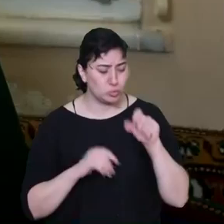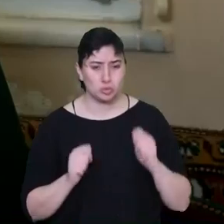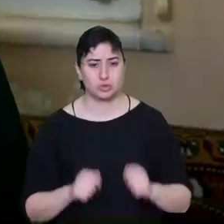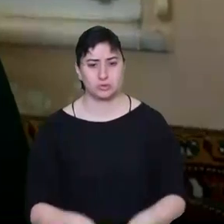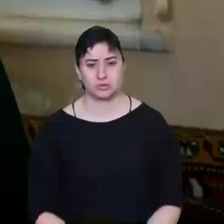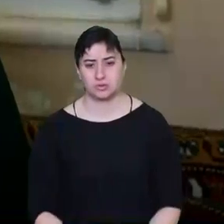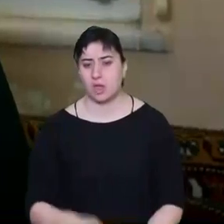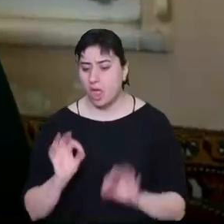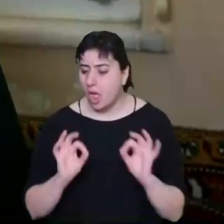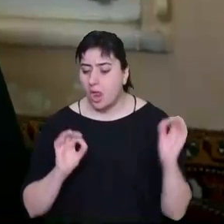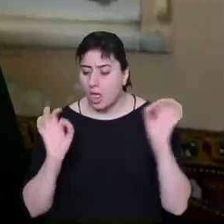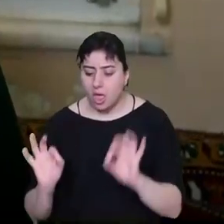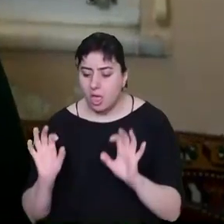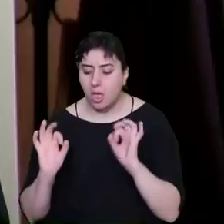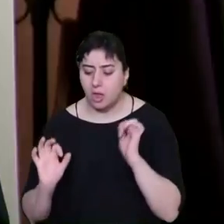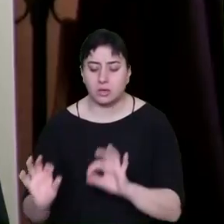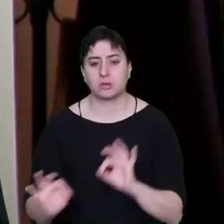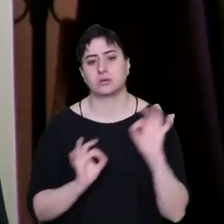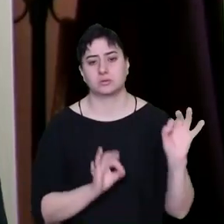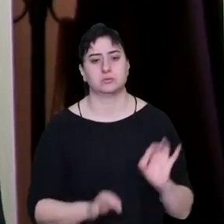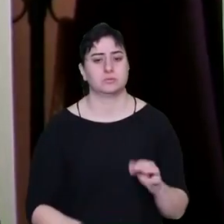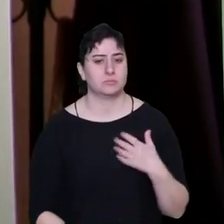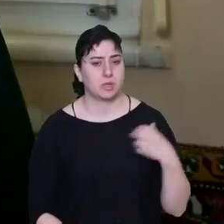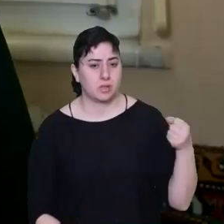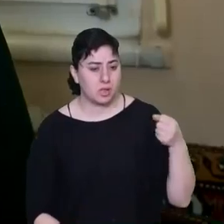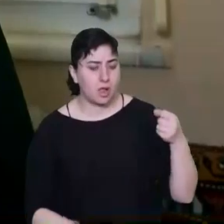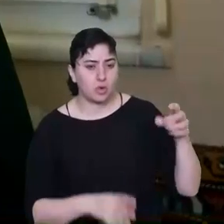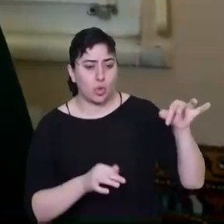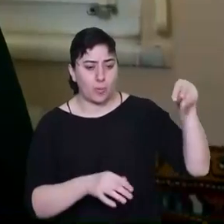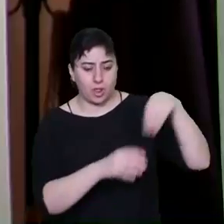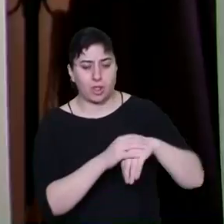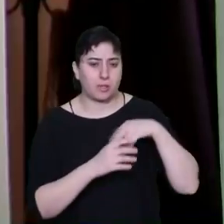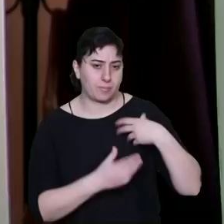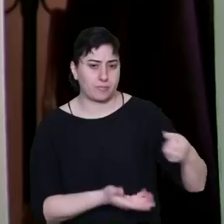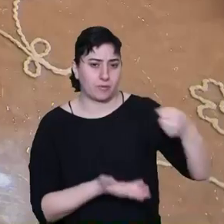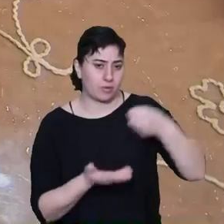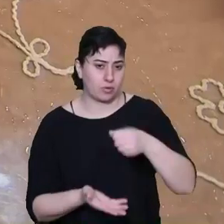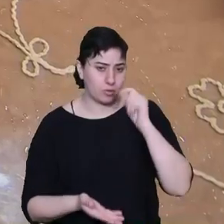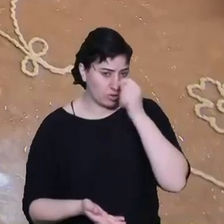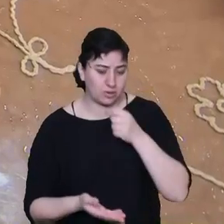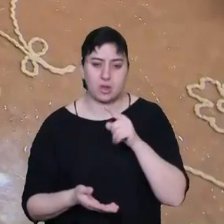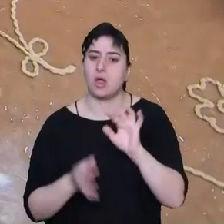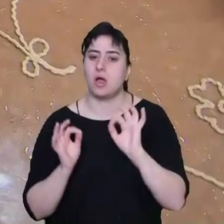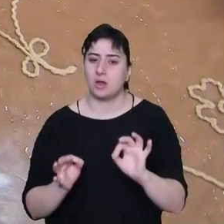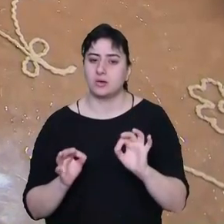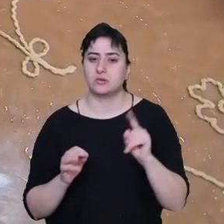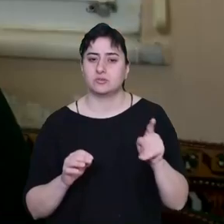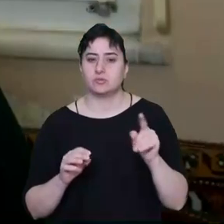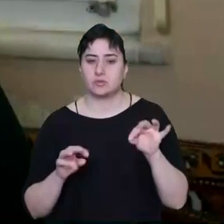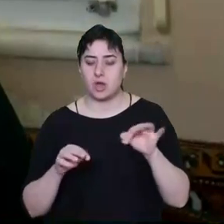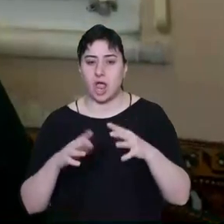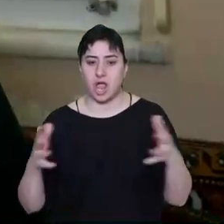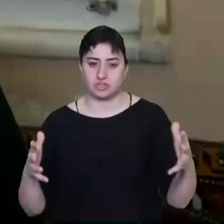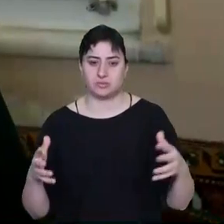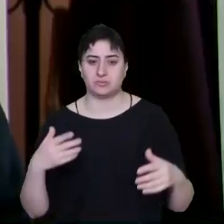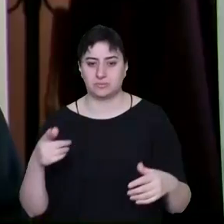ya? Nasıl getirdiysen öyle götürürsün Mahmut Bey. Ya getirirken adam bunu torbaya koydu verdi. O zaman sen de şu torbayı şöyle aç bakalım